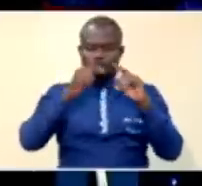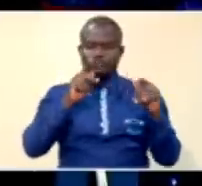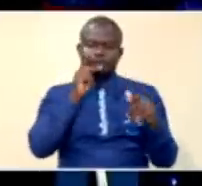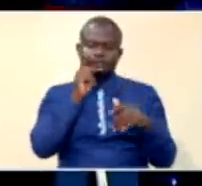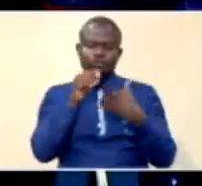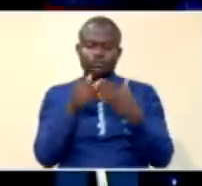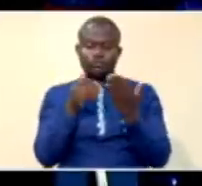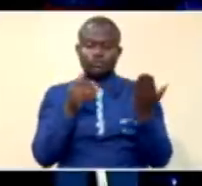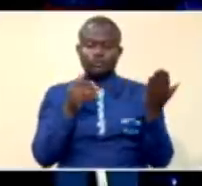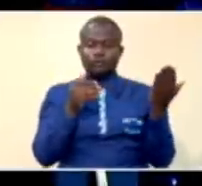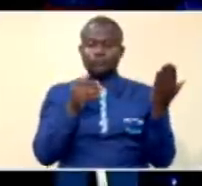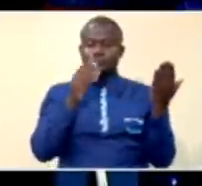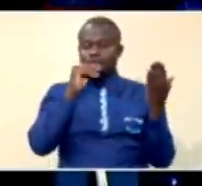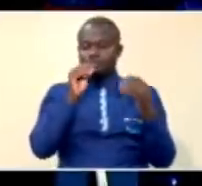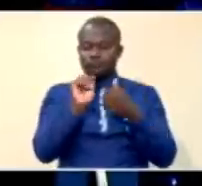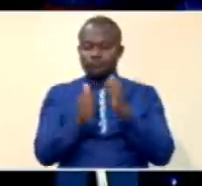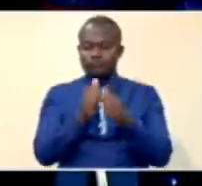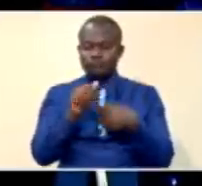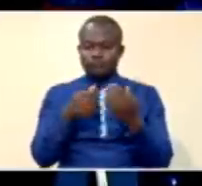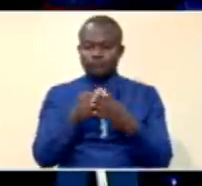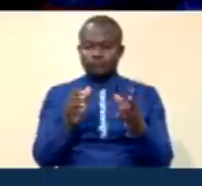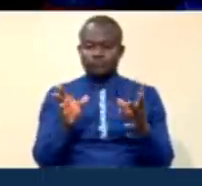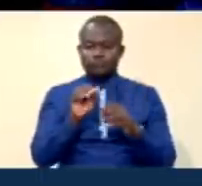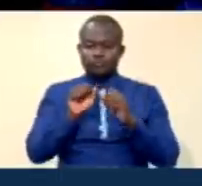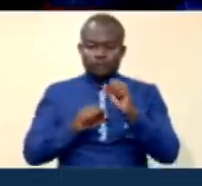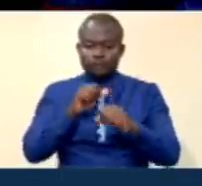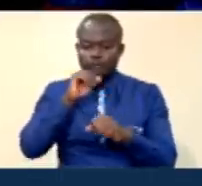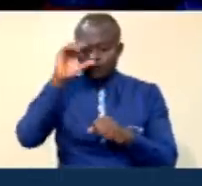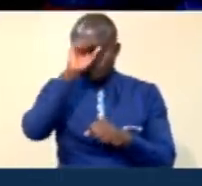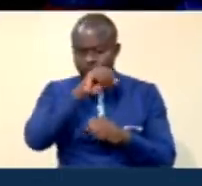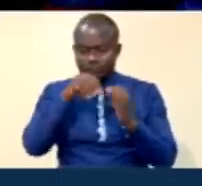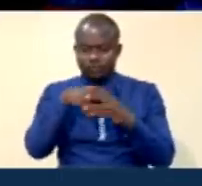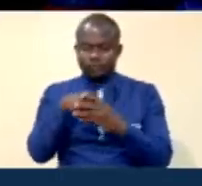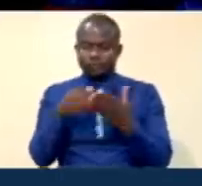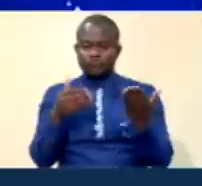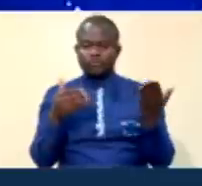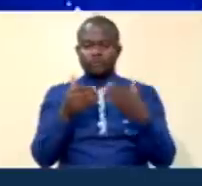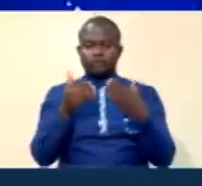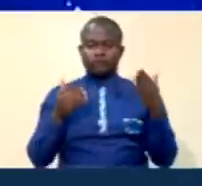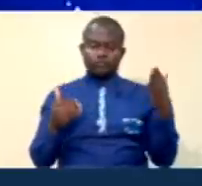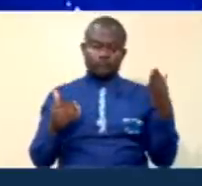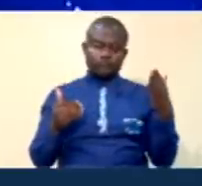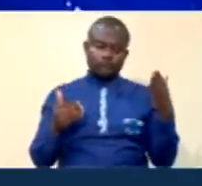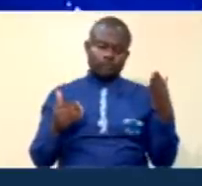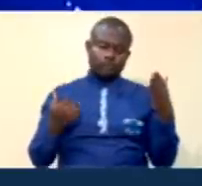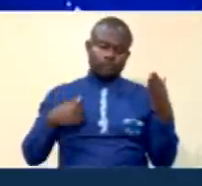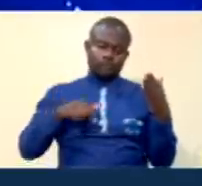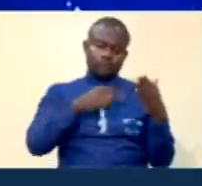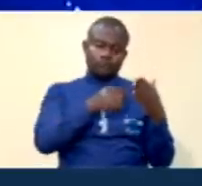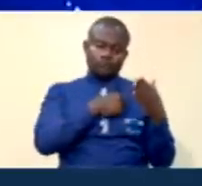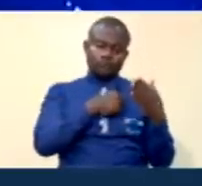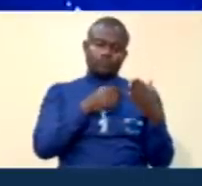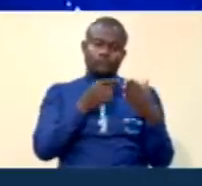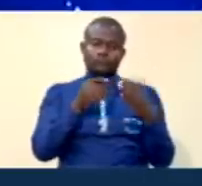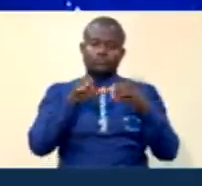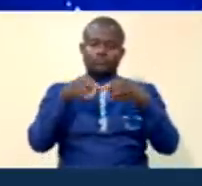rw'Ikinyarwanda Paul mu makuru ari kuvugwa muri sport ndumva Tour du Rwanda itari buburemo. Tour du Rwanda mbere yuko tuyigarukaho tubanze tugaruke